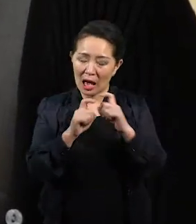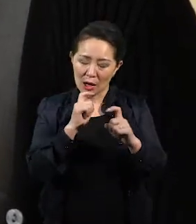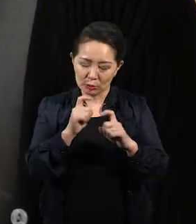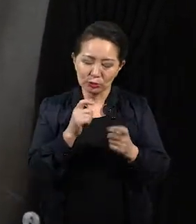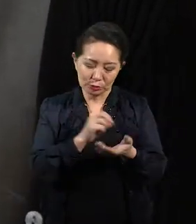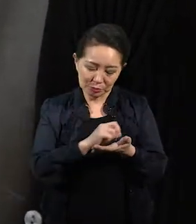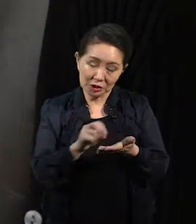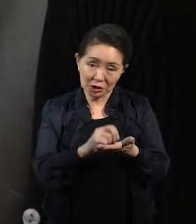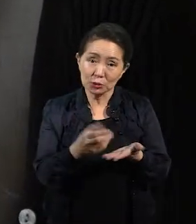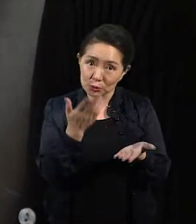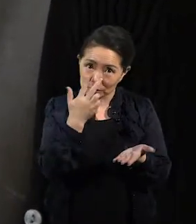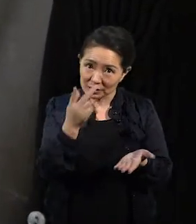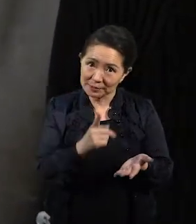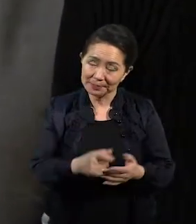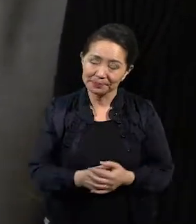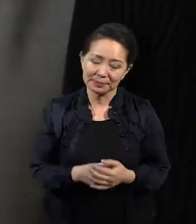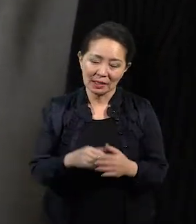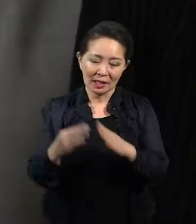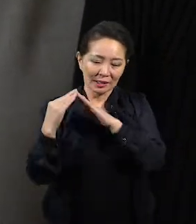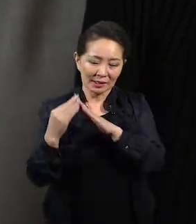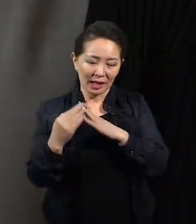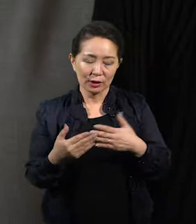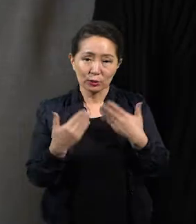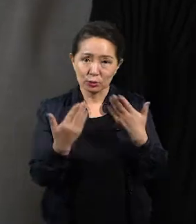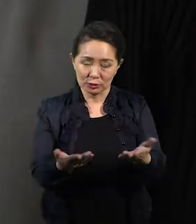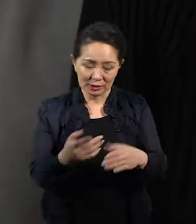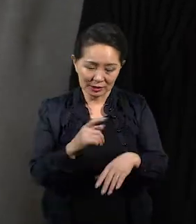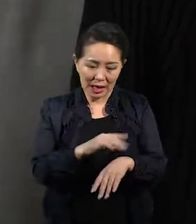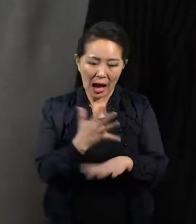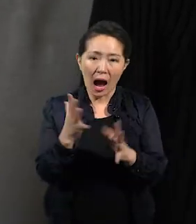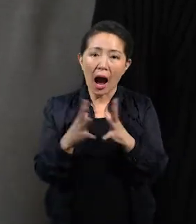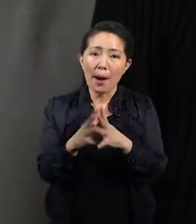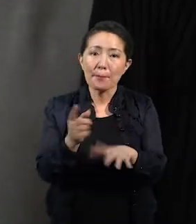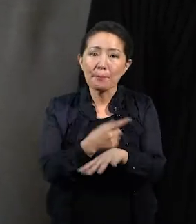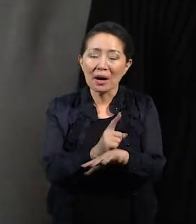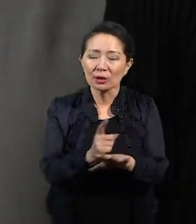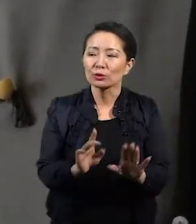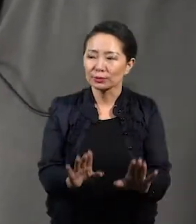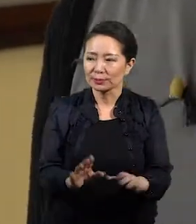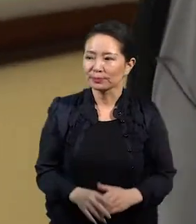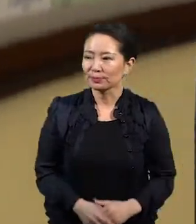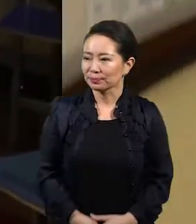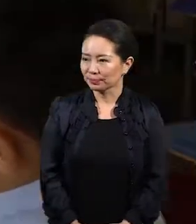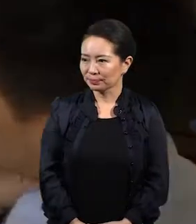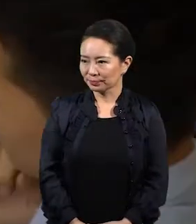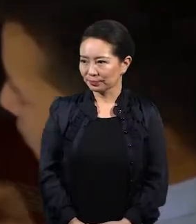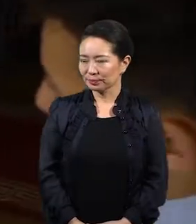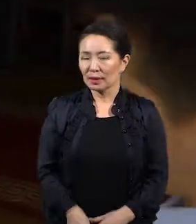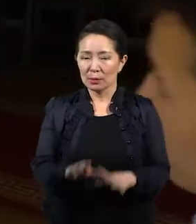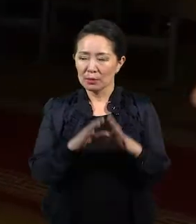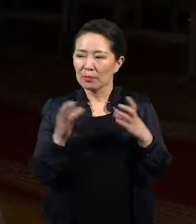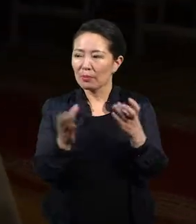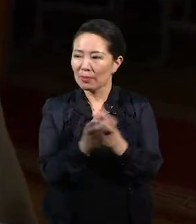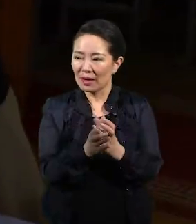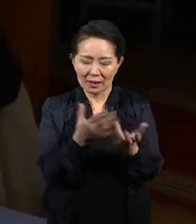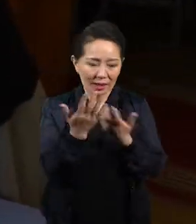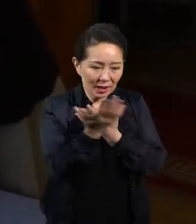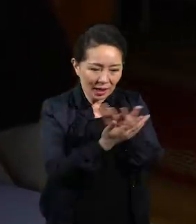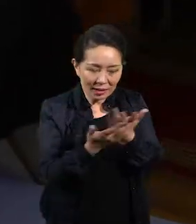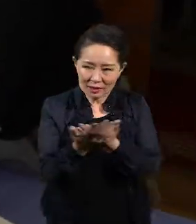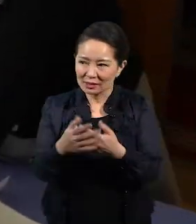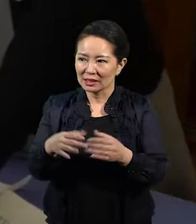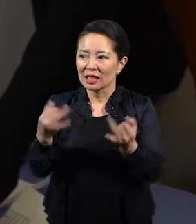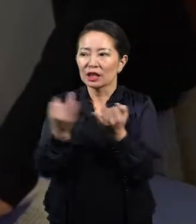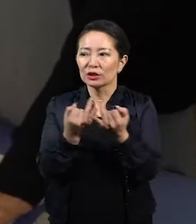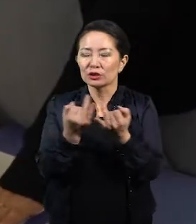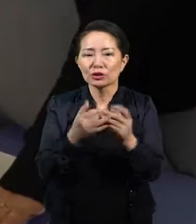хариулт өгөж тэмдэглэл хийе. За ингээд даалгаврыг үздэг хугацаа багш нь 10 минутын хугацаа өгөө. Багаараа ярилцаар захин